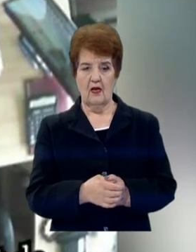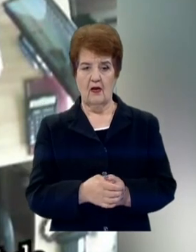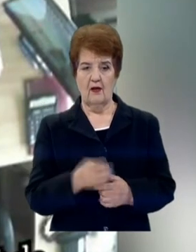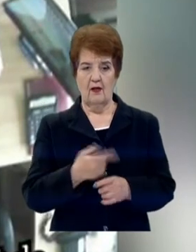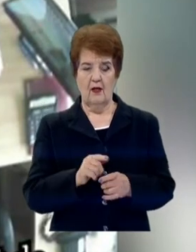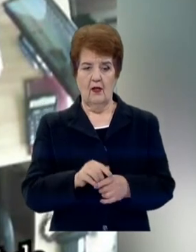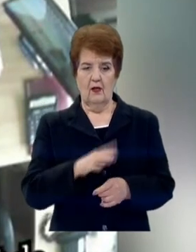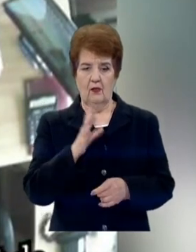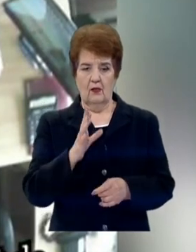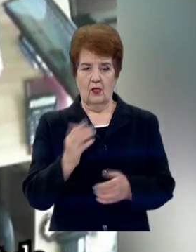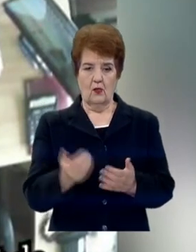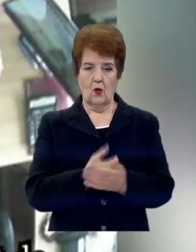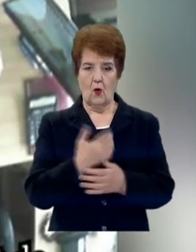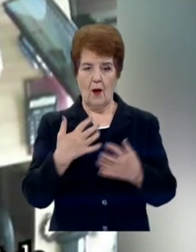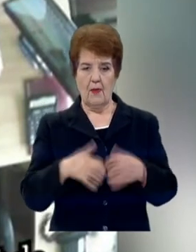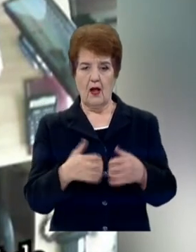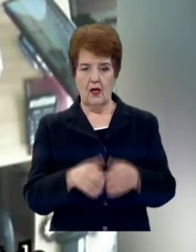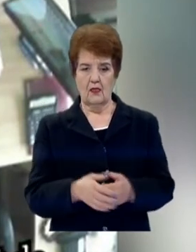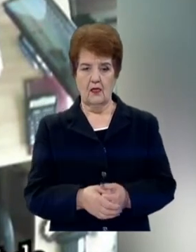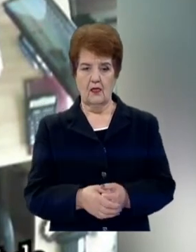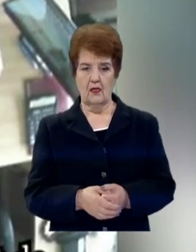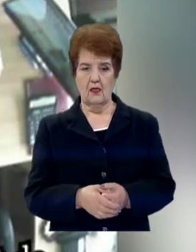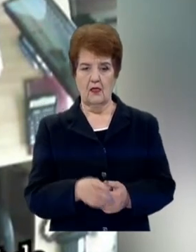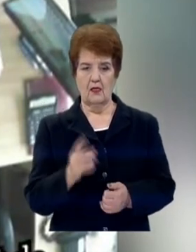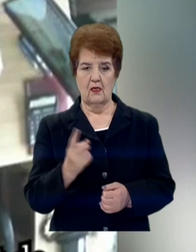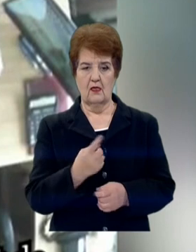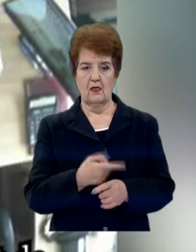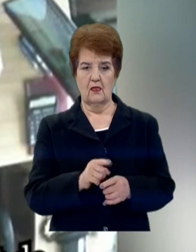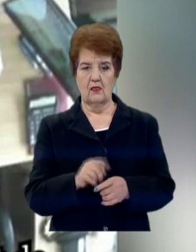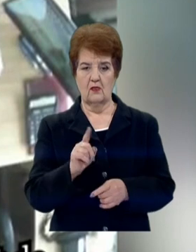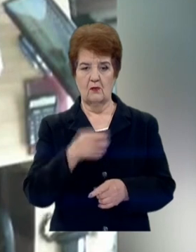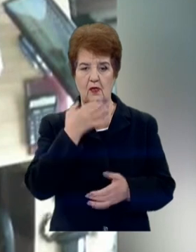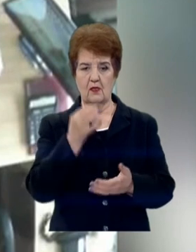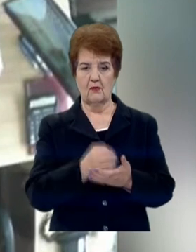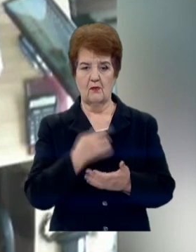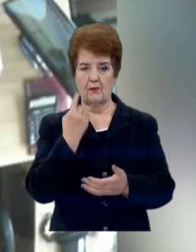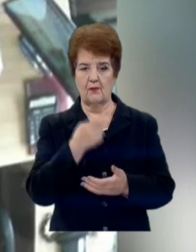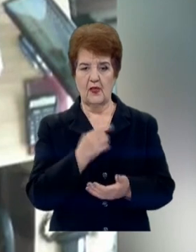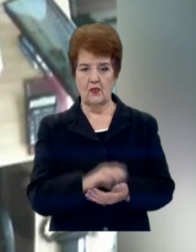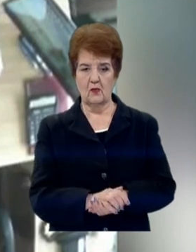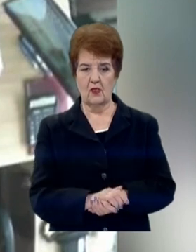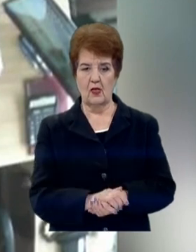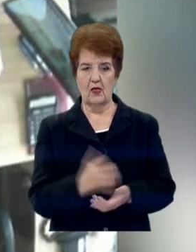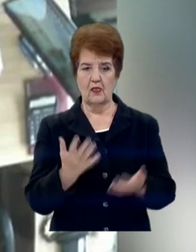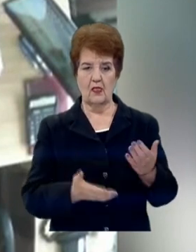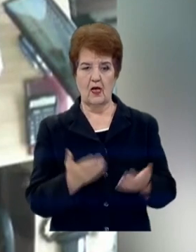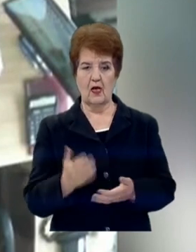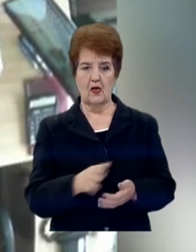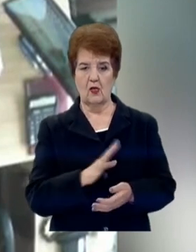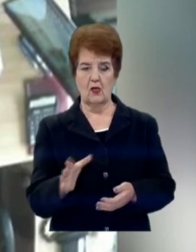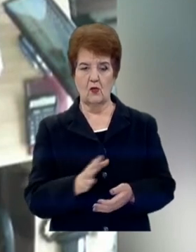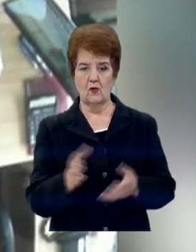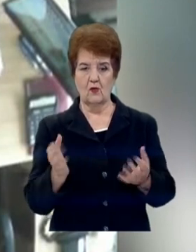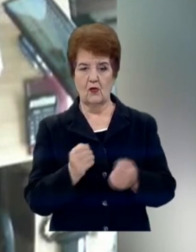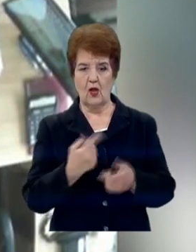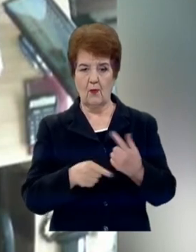să ne împrumutați nou un aparat? De plasmafereză, sub răspunderea mea personală. Că dacă nu vă dăm, nu vă întoarcem pe asta